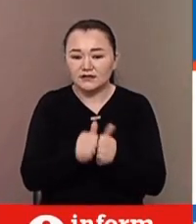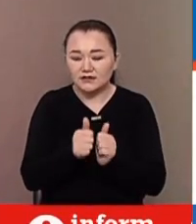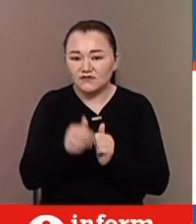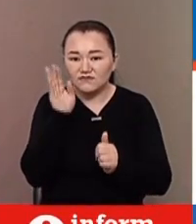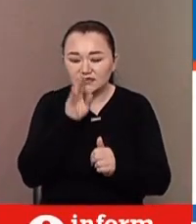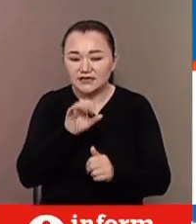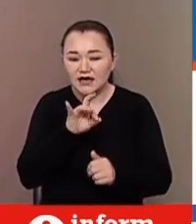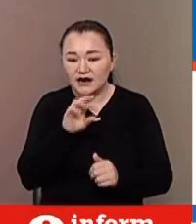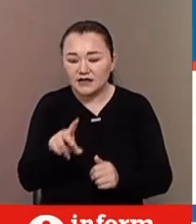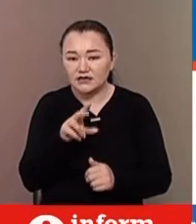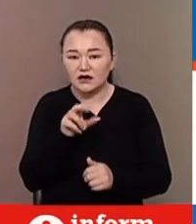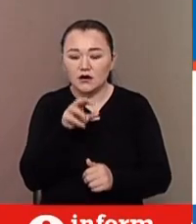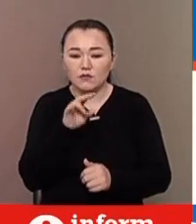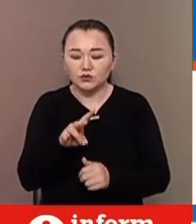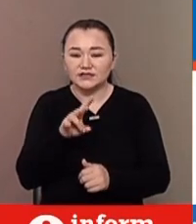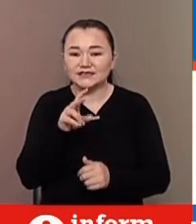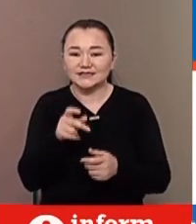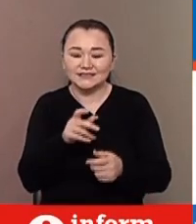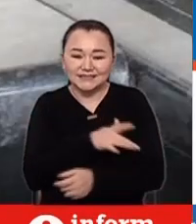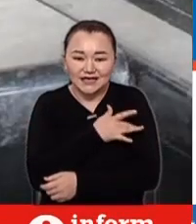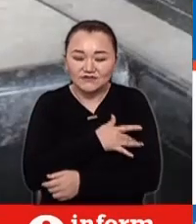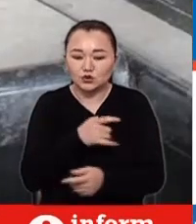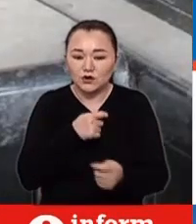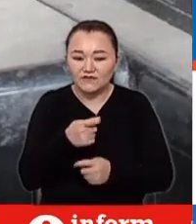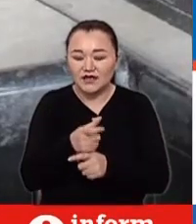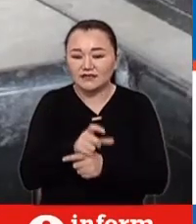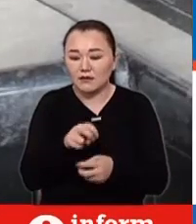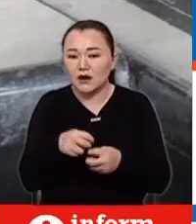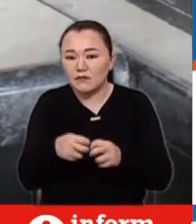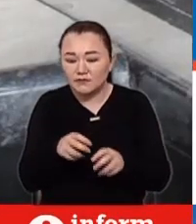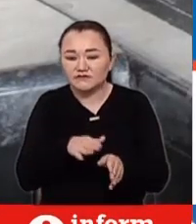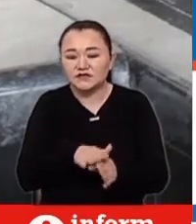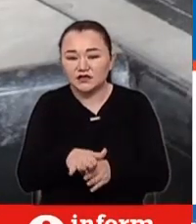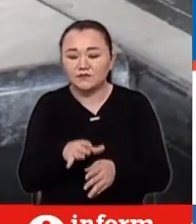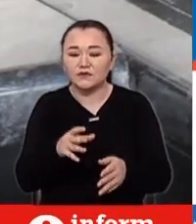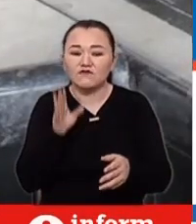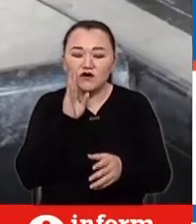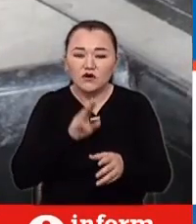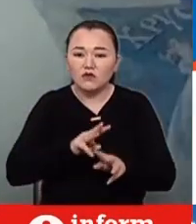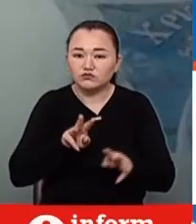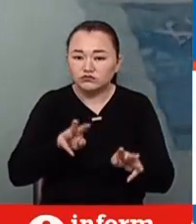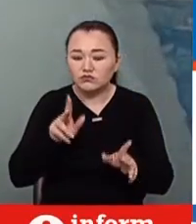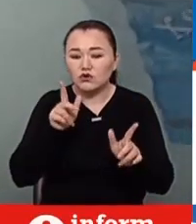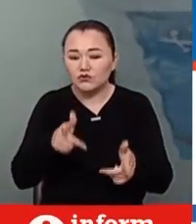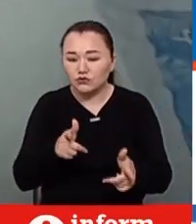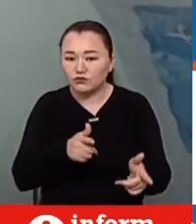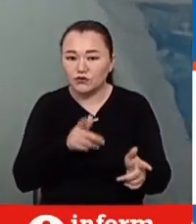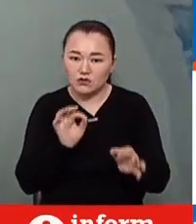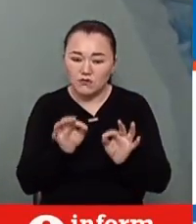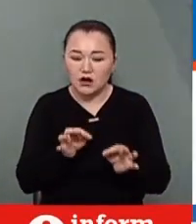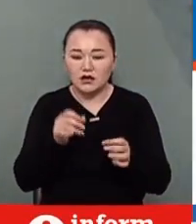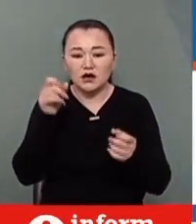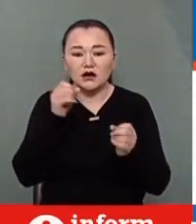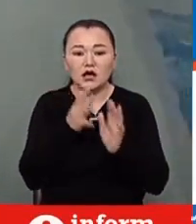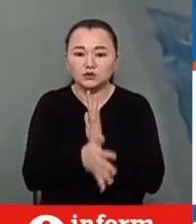предприятие «Сарань Коммунсервис». Руководство уверяет, что это локальные проблемы, и что в целом давление в городе стабильное и соответствует расходу.